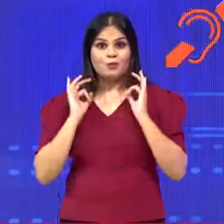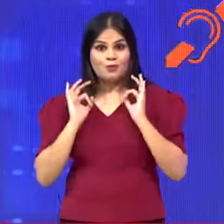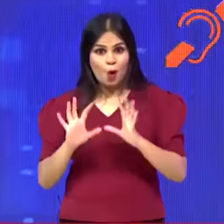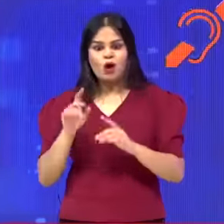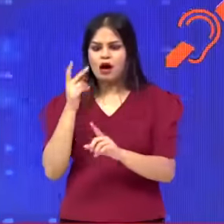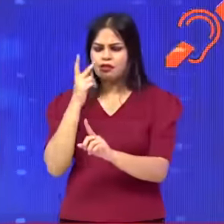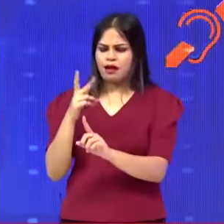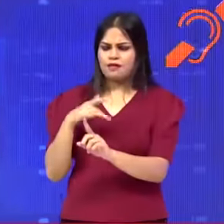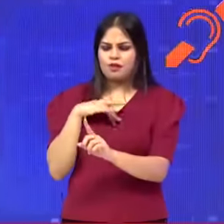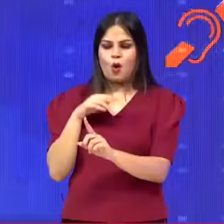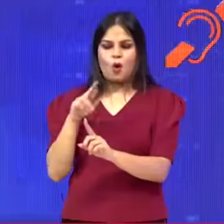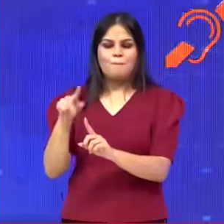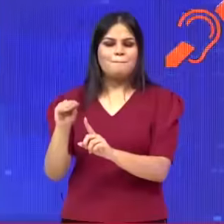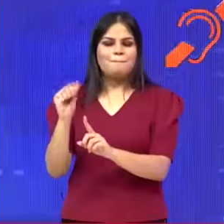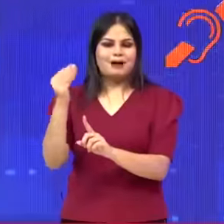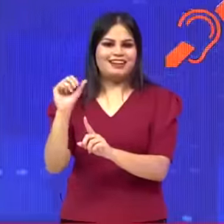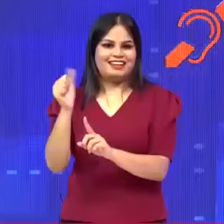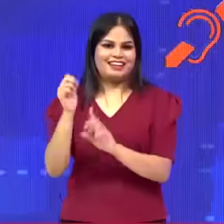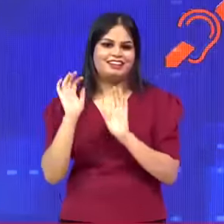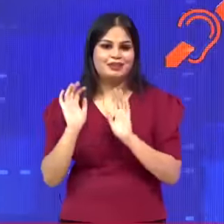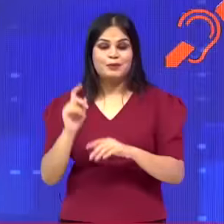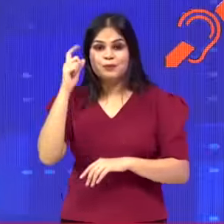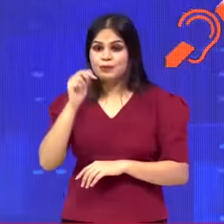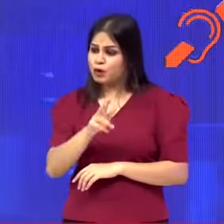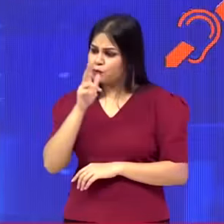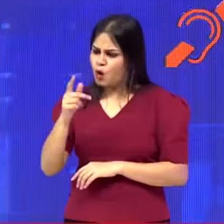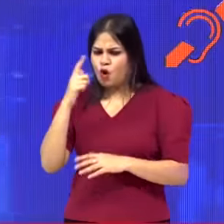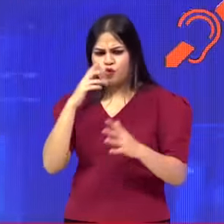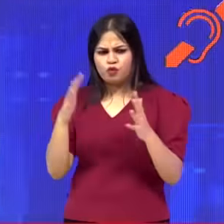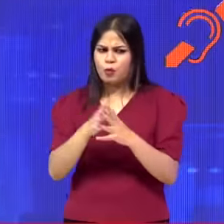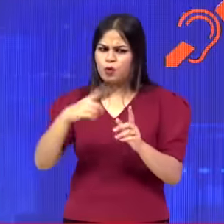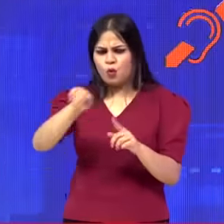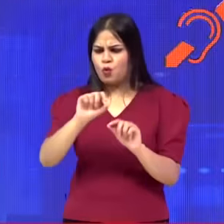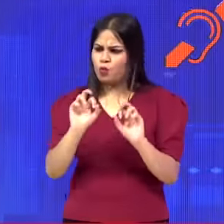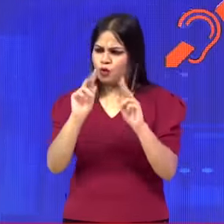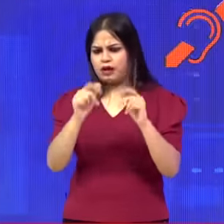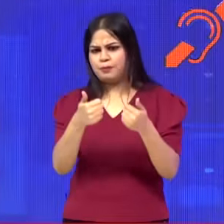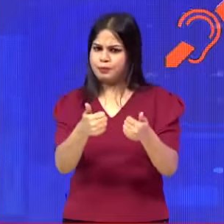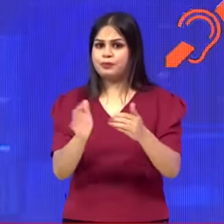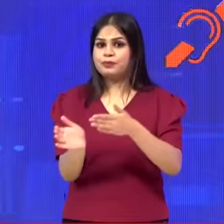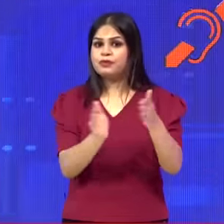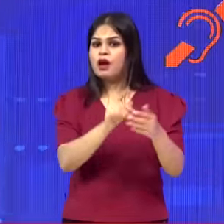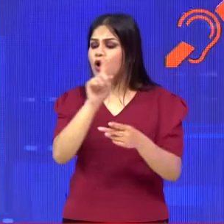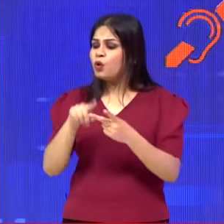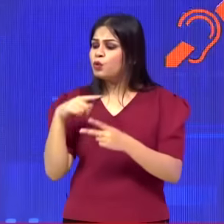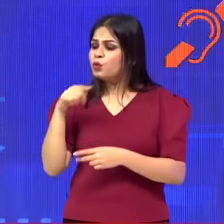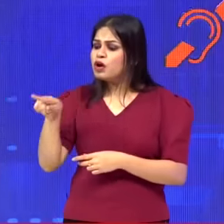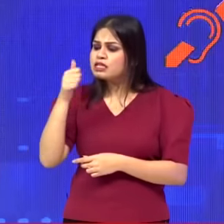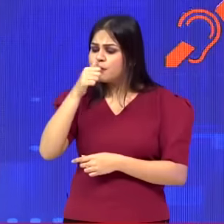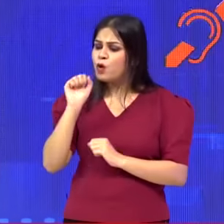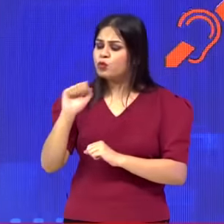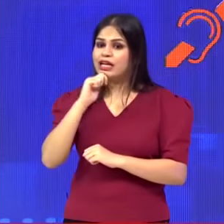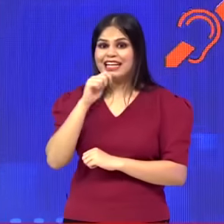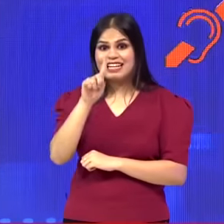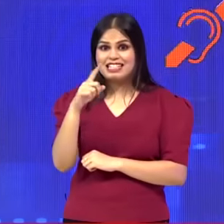लगता है कि बेटर होंगी। सलमान, औरतों की बात ठीक है, लेकिन आपने तो 17 साल की उम्र में पहला